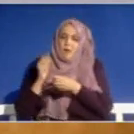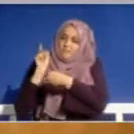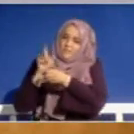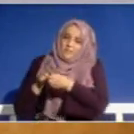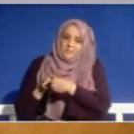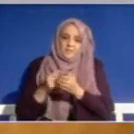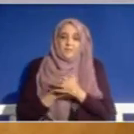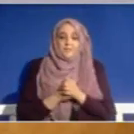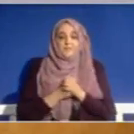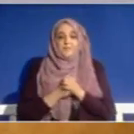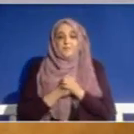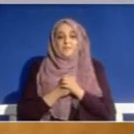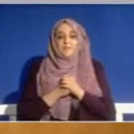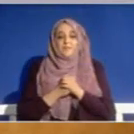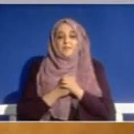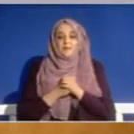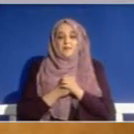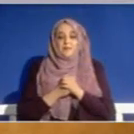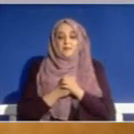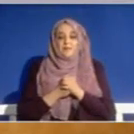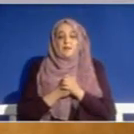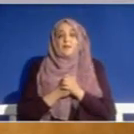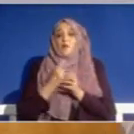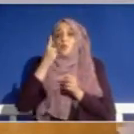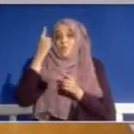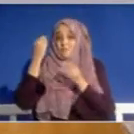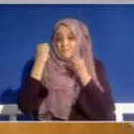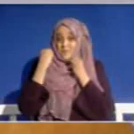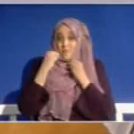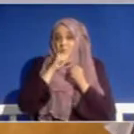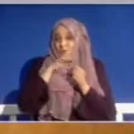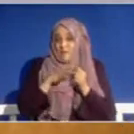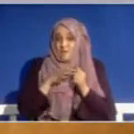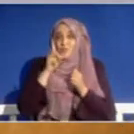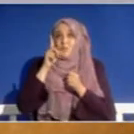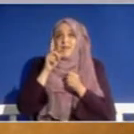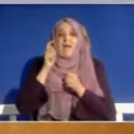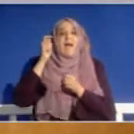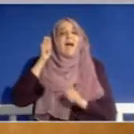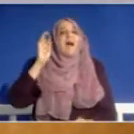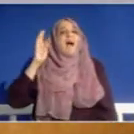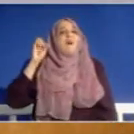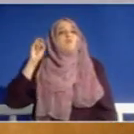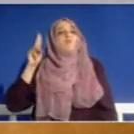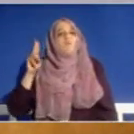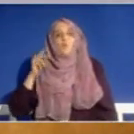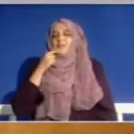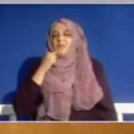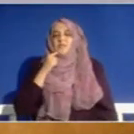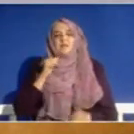إذن الخلق العفو اللي ربي سبحانه عز وجل من صفاته العفو أنه يعفو